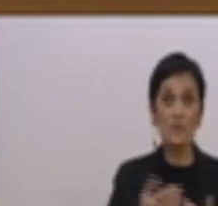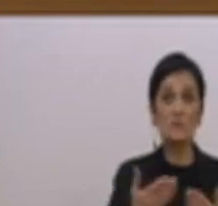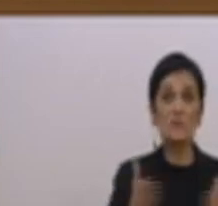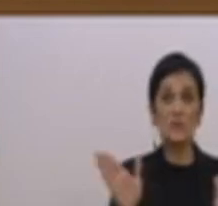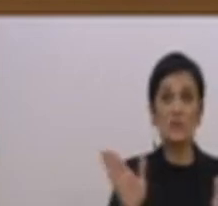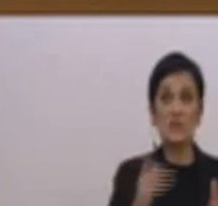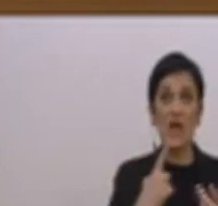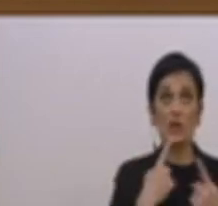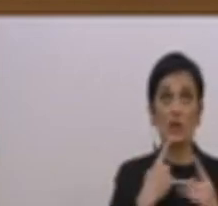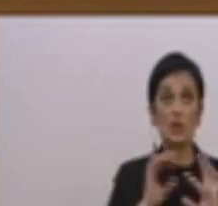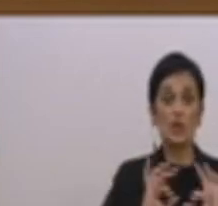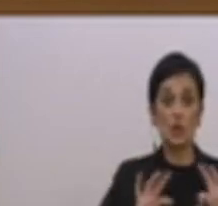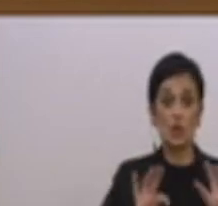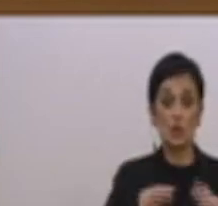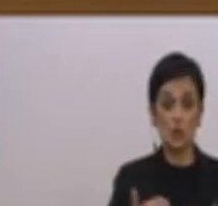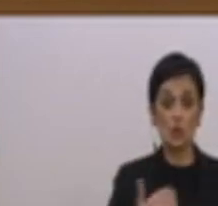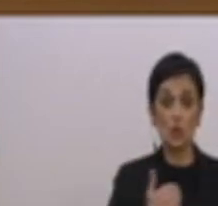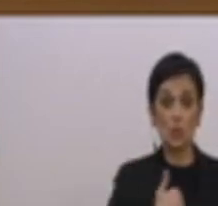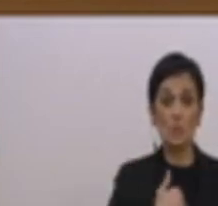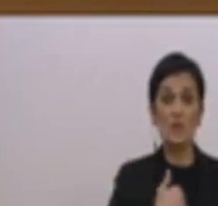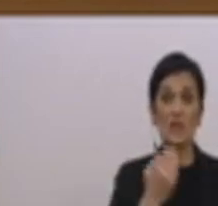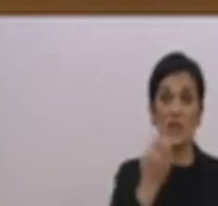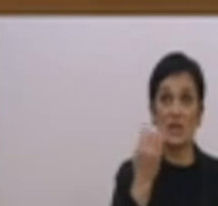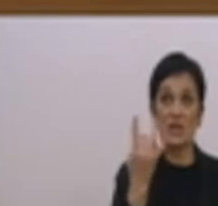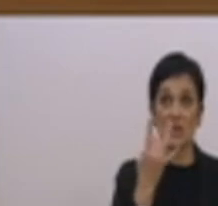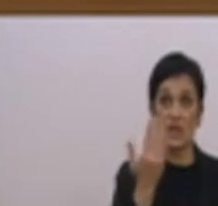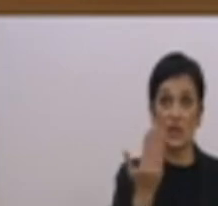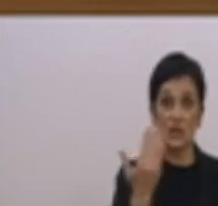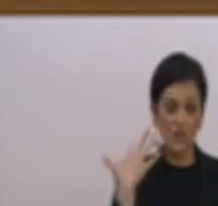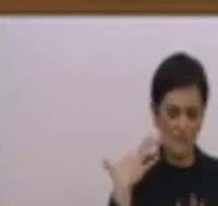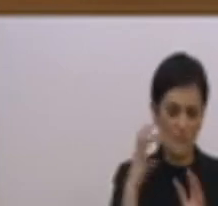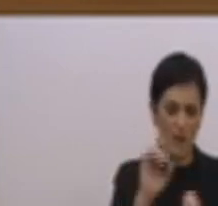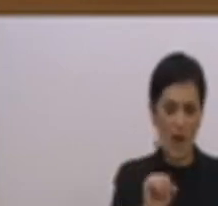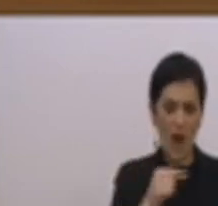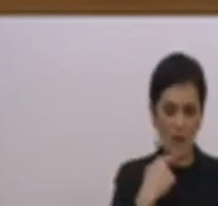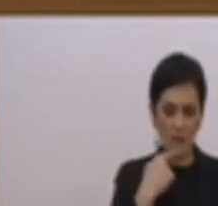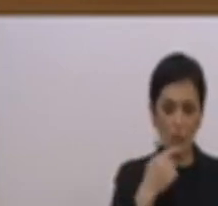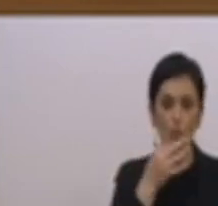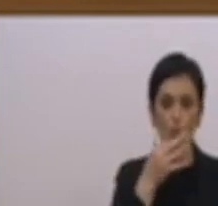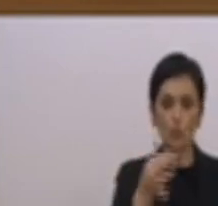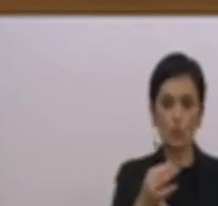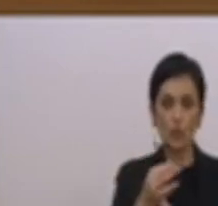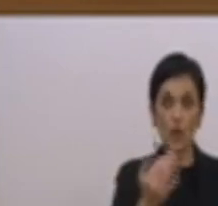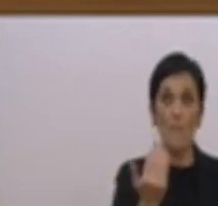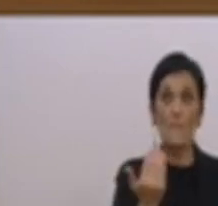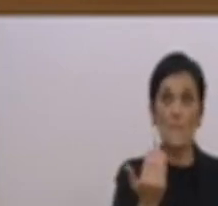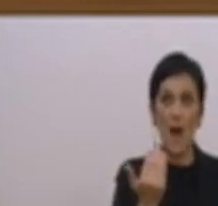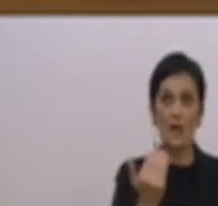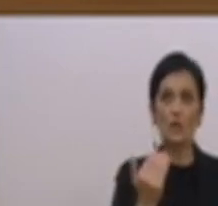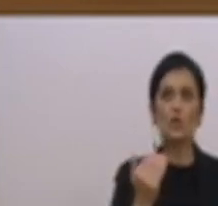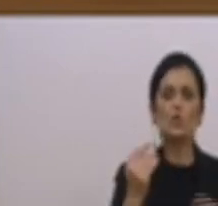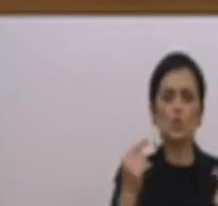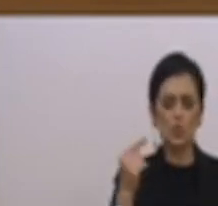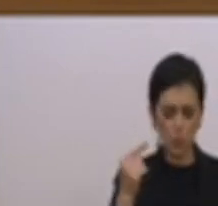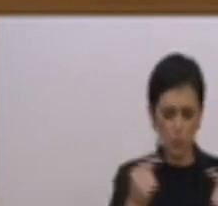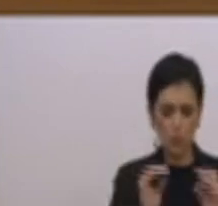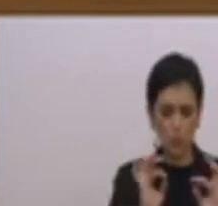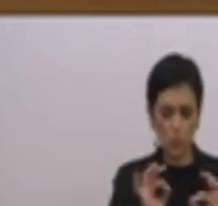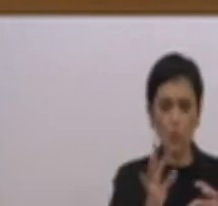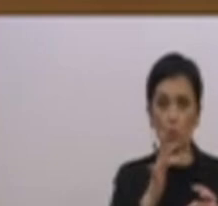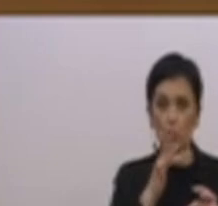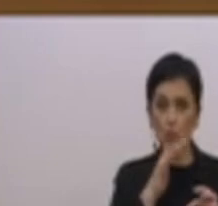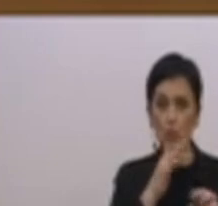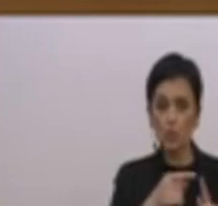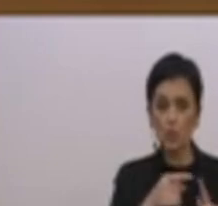ამ ტრიბუნიდან მათ მინდა კიდევ ერთხელ გამოუხატო მხარდაჭერა და ვუთხრა, რომ მათ ზუსტად იმდენი დროის